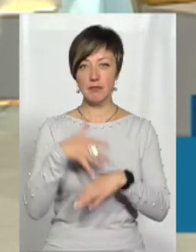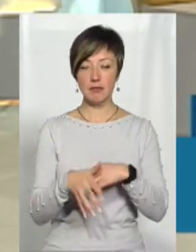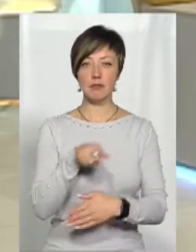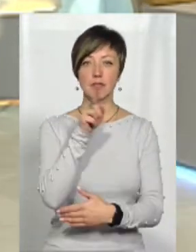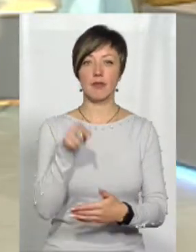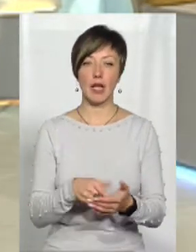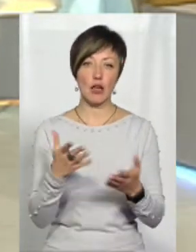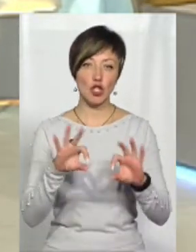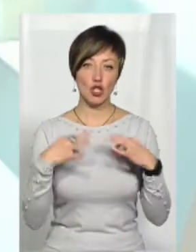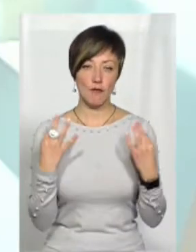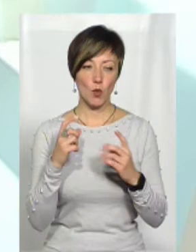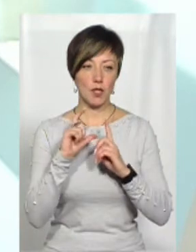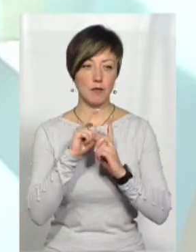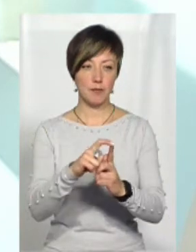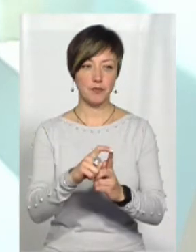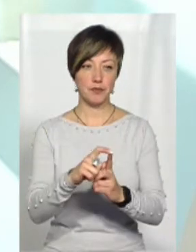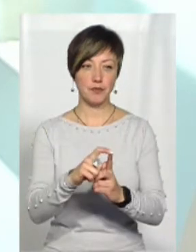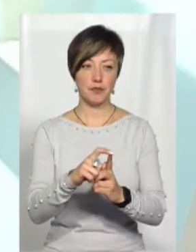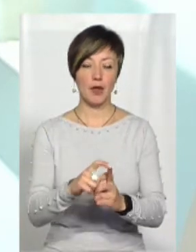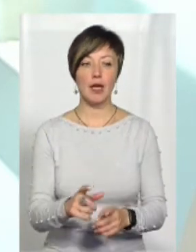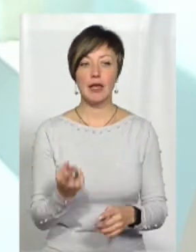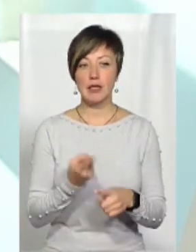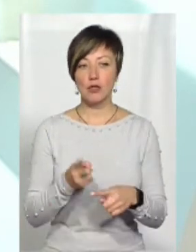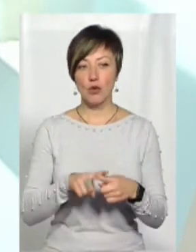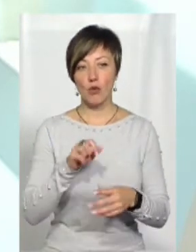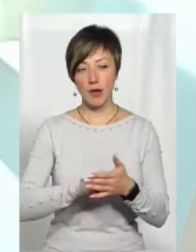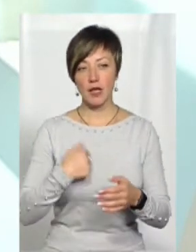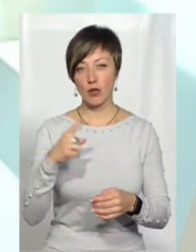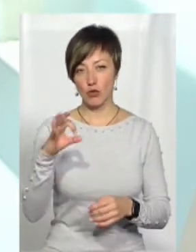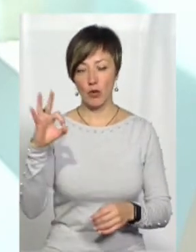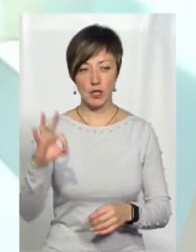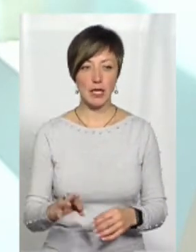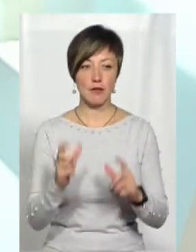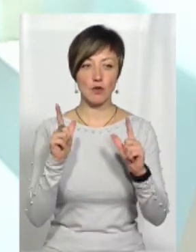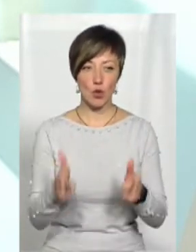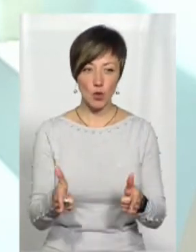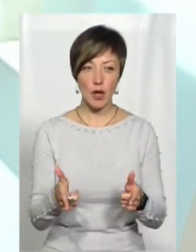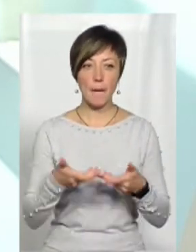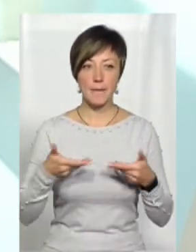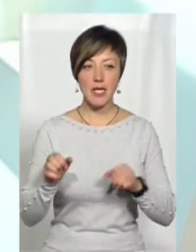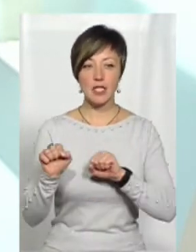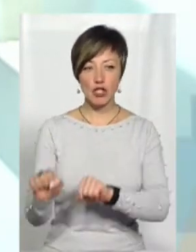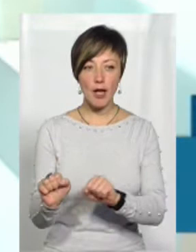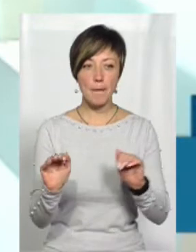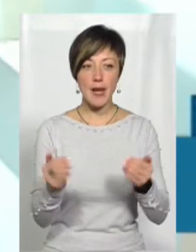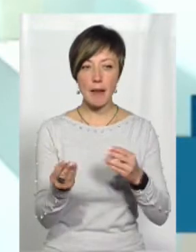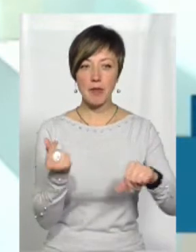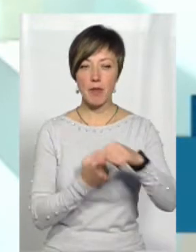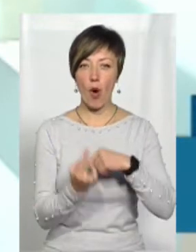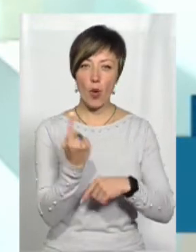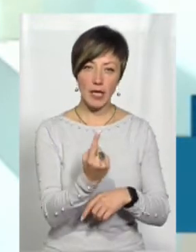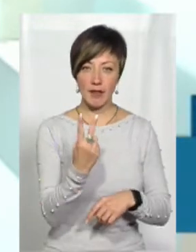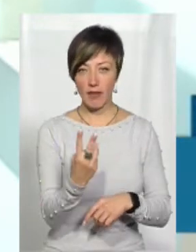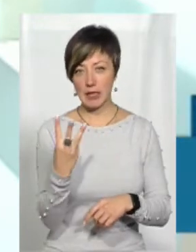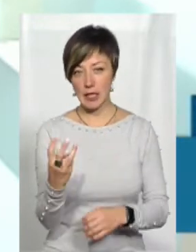запитання, якщо дозволите, дам відповідь. І з цього приводу я з вами 100% згодна, що ми захищаємо малих підприємців, які мають одне,